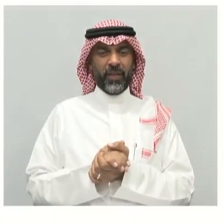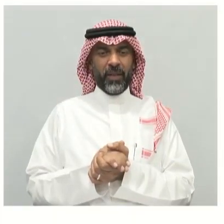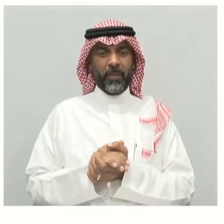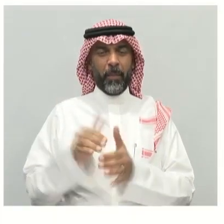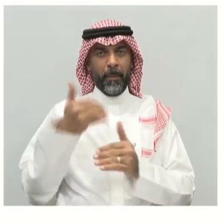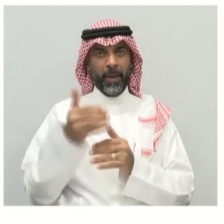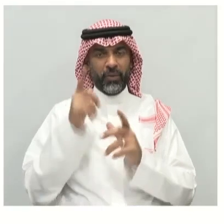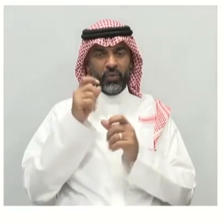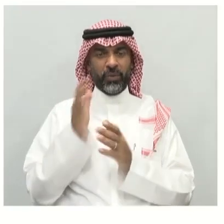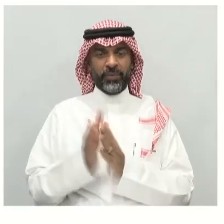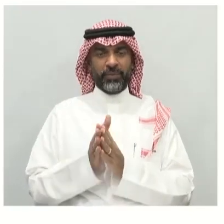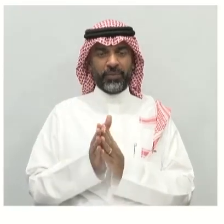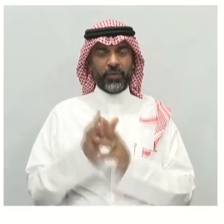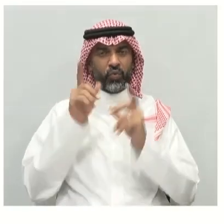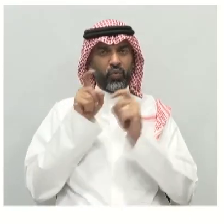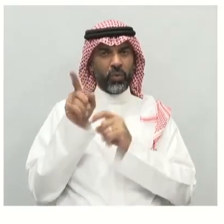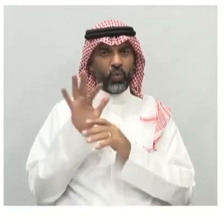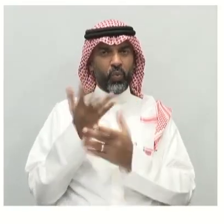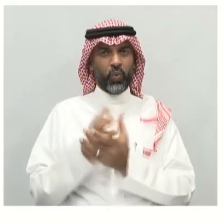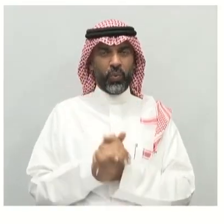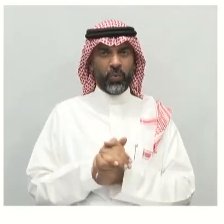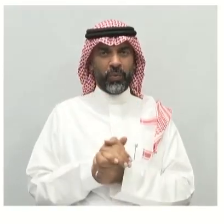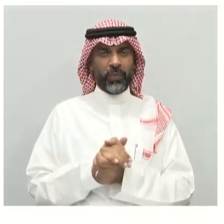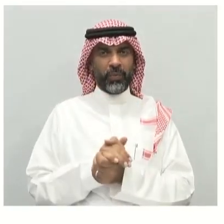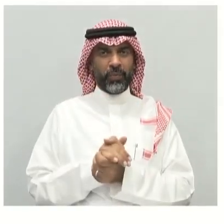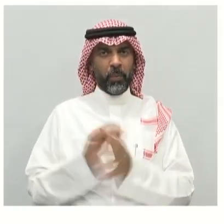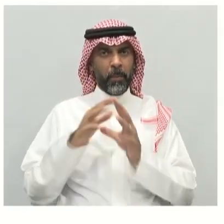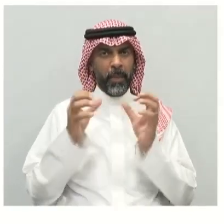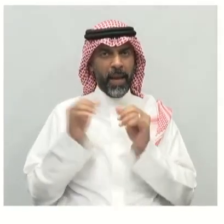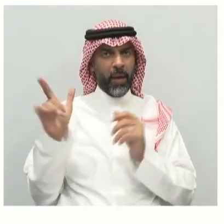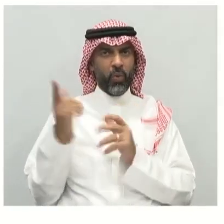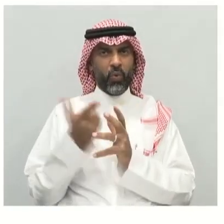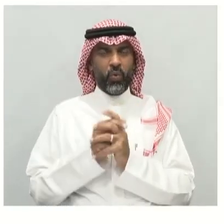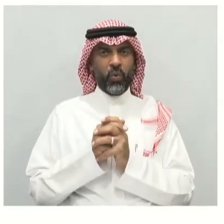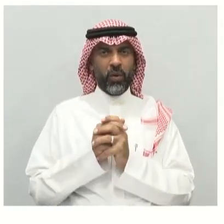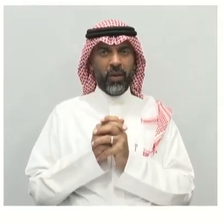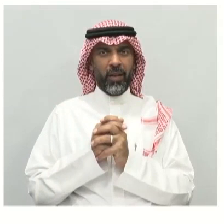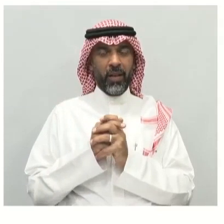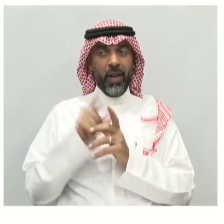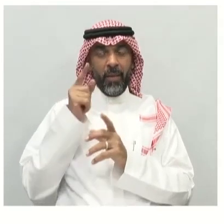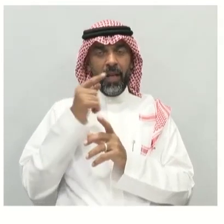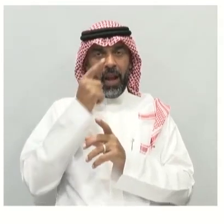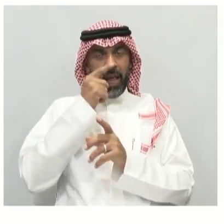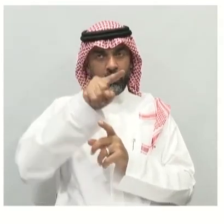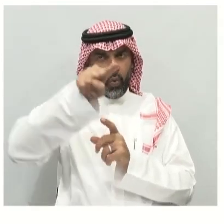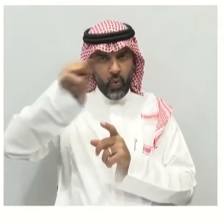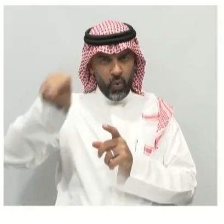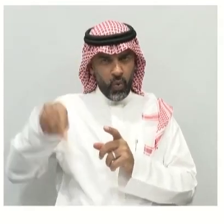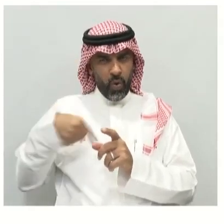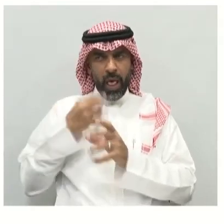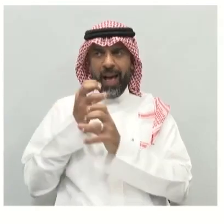اللي بعدها الصوره ماذا تعني هنا احسنتم ان نحافظ